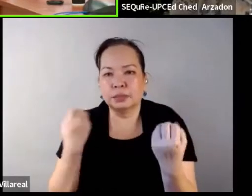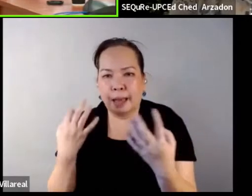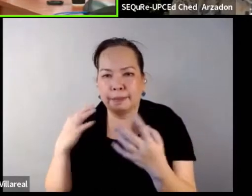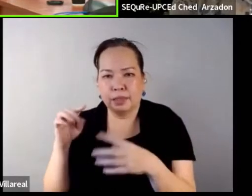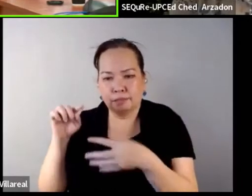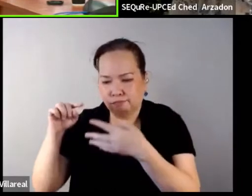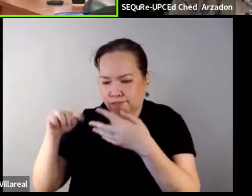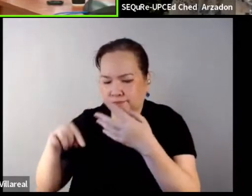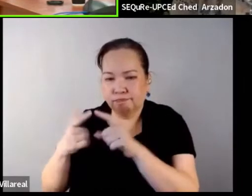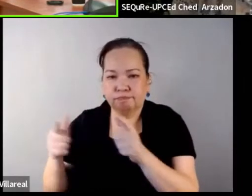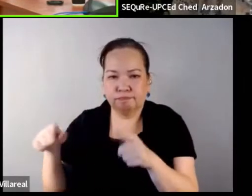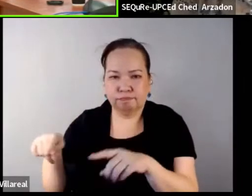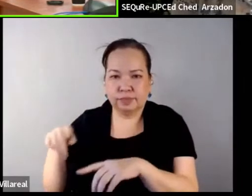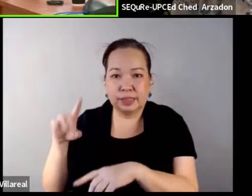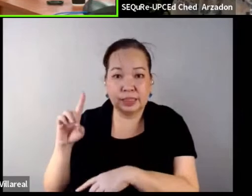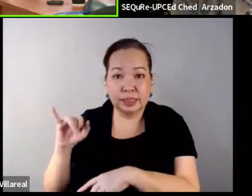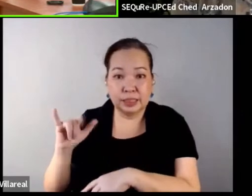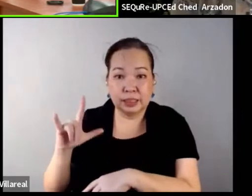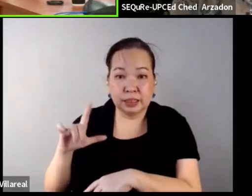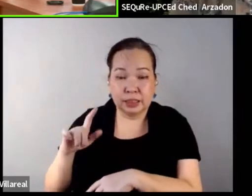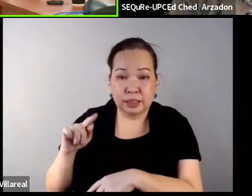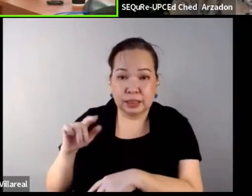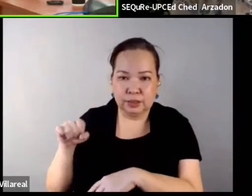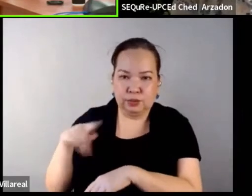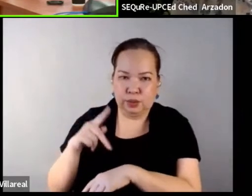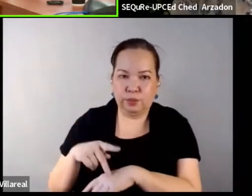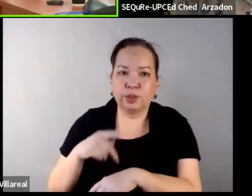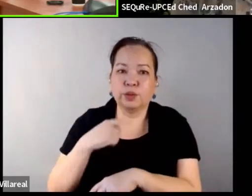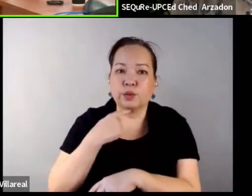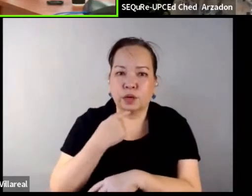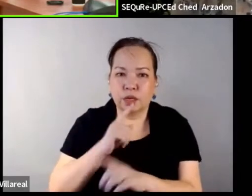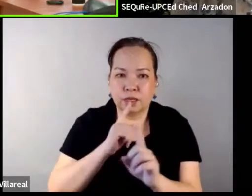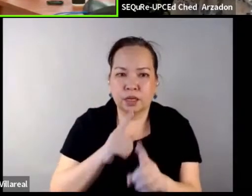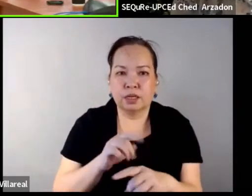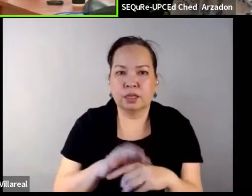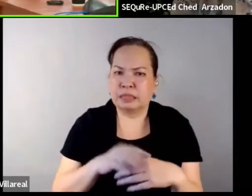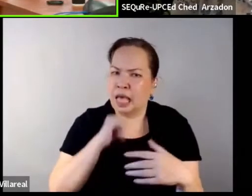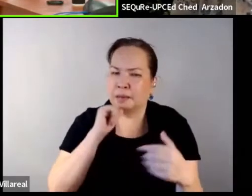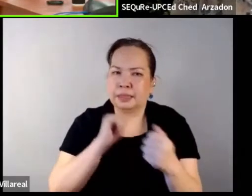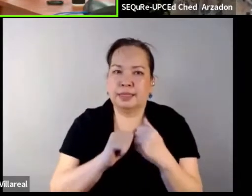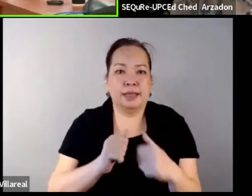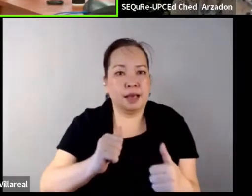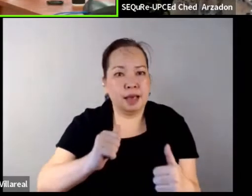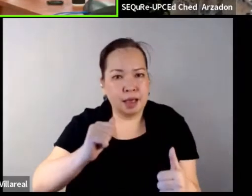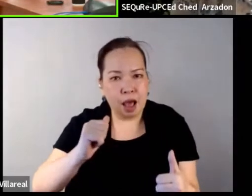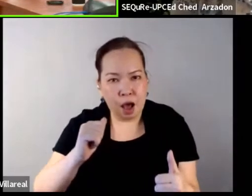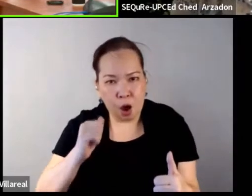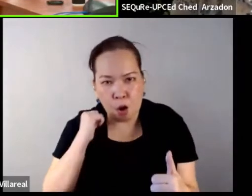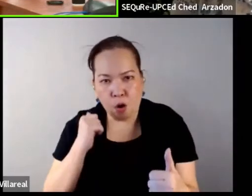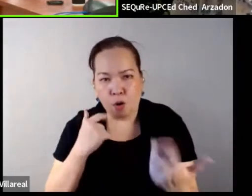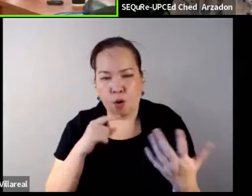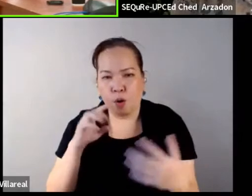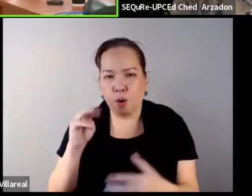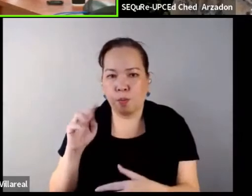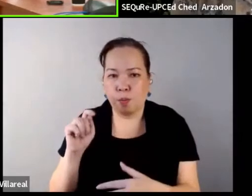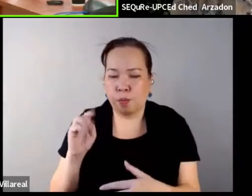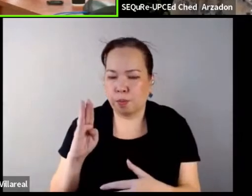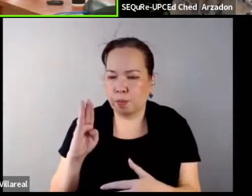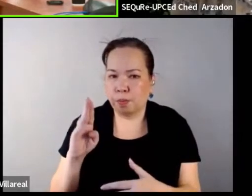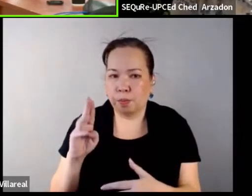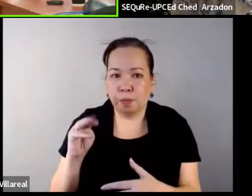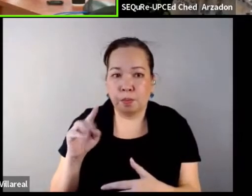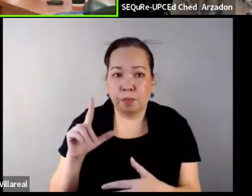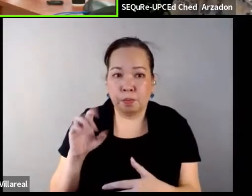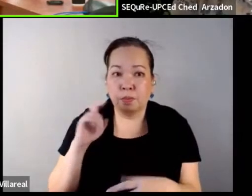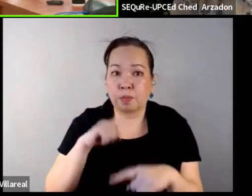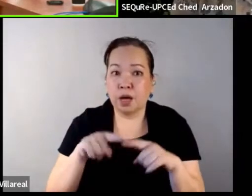dialects. Yun yung sinasabi po namin, Ma'am Chede. Wala, we are not against the mother tongue. Ang difference is, lahat ng studies na